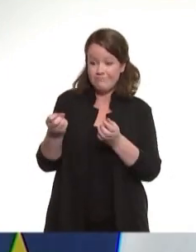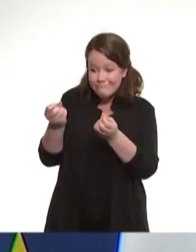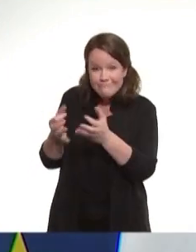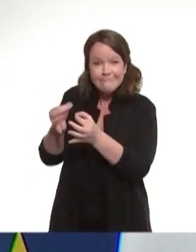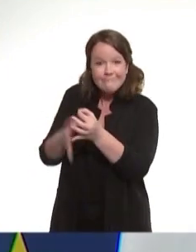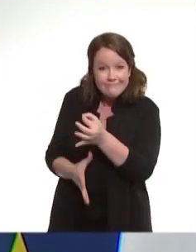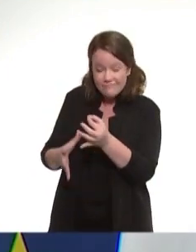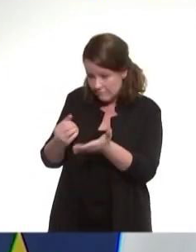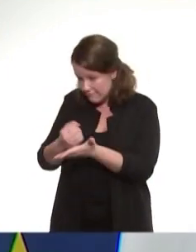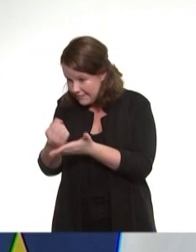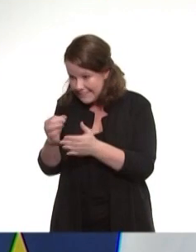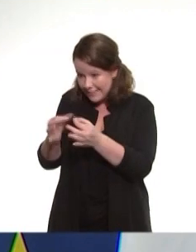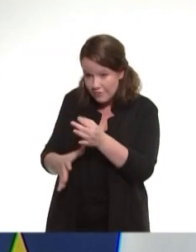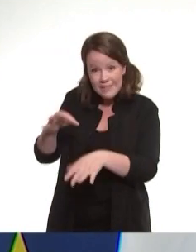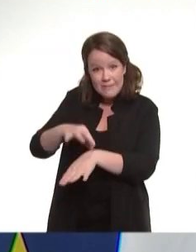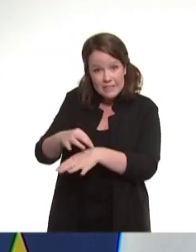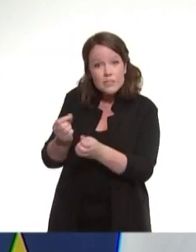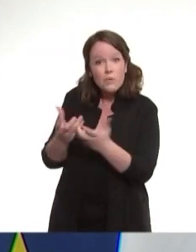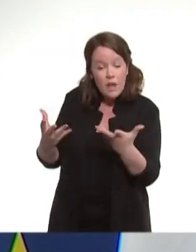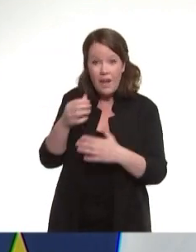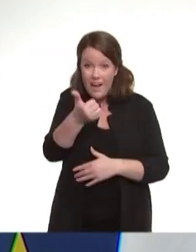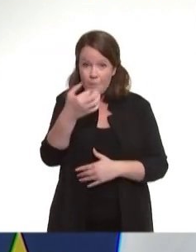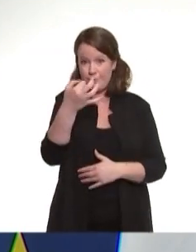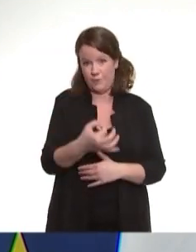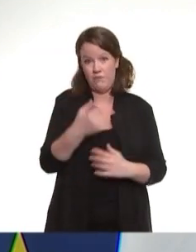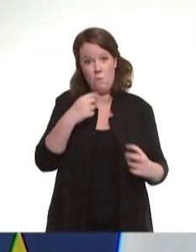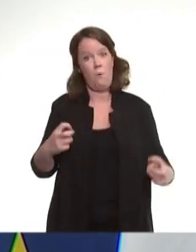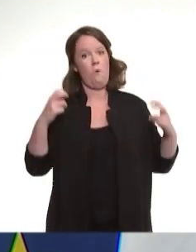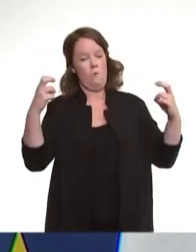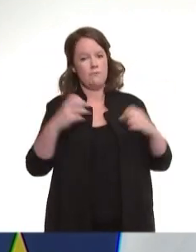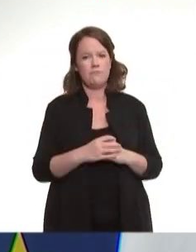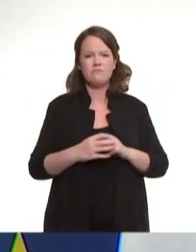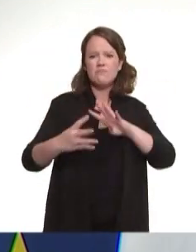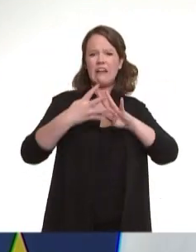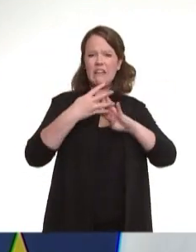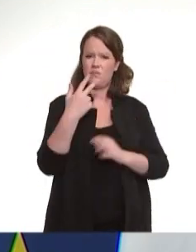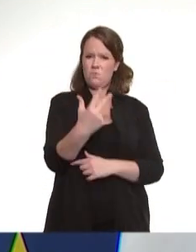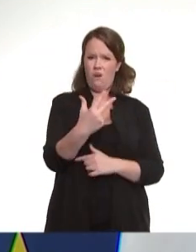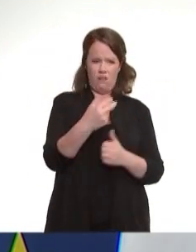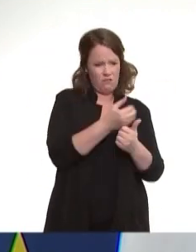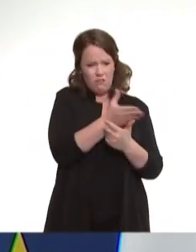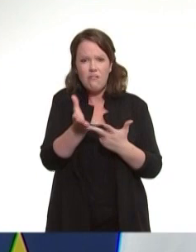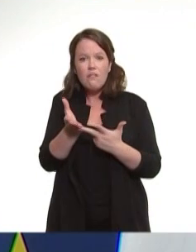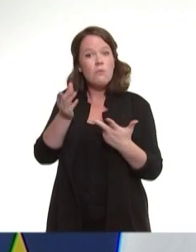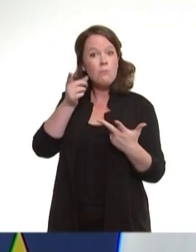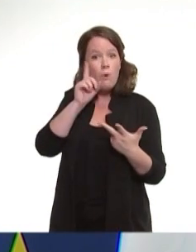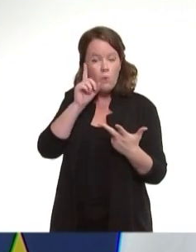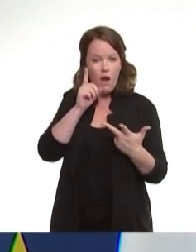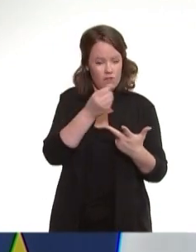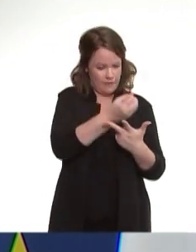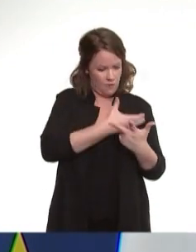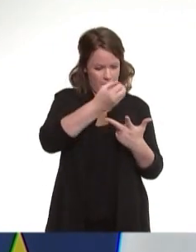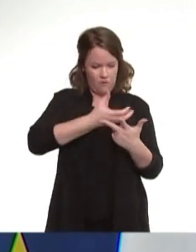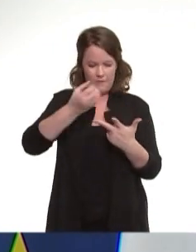pourquoi je vous parle de ces trois indicateurs parce que ces trois indicateurs nous permettent de déterminer des seuil d'épidémie d'e seuil de gravité